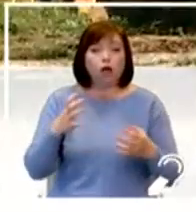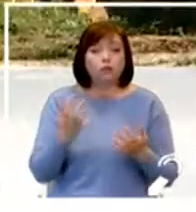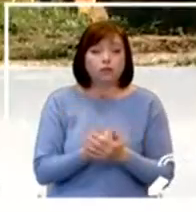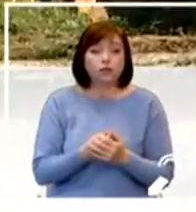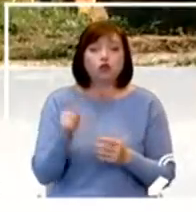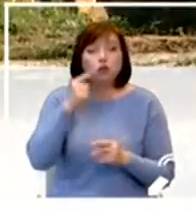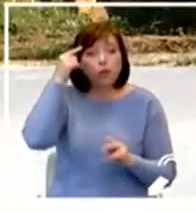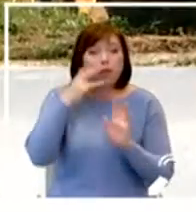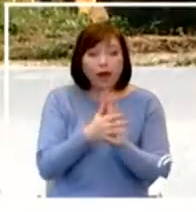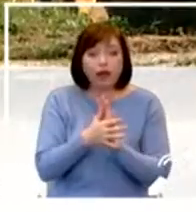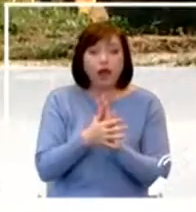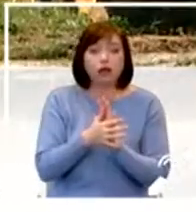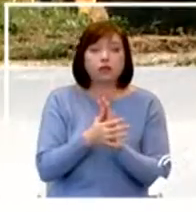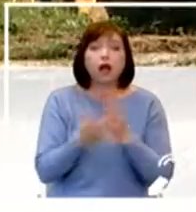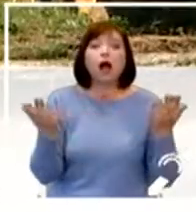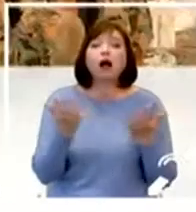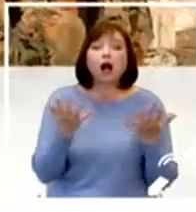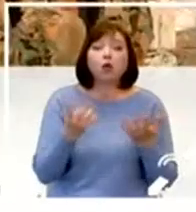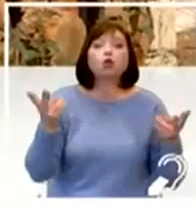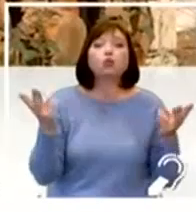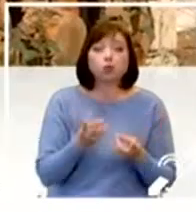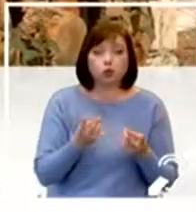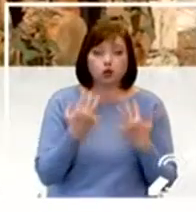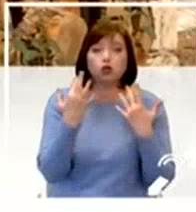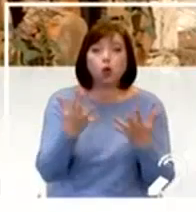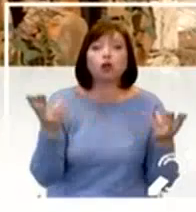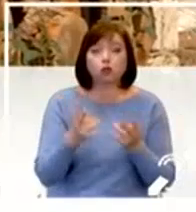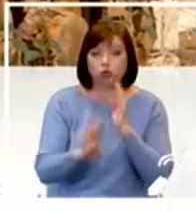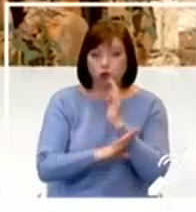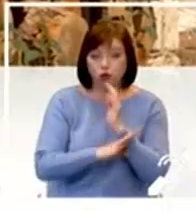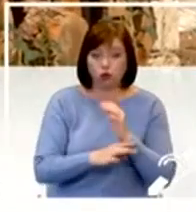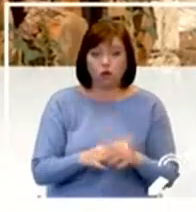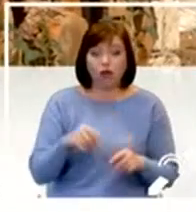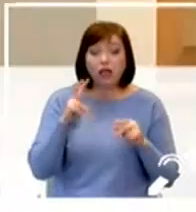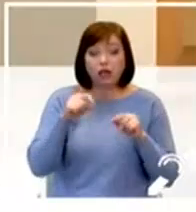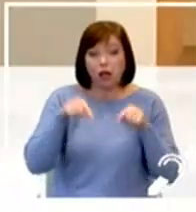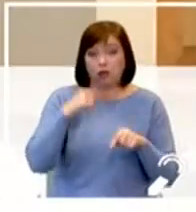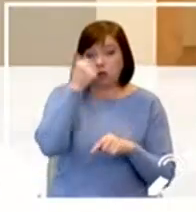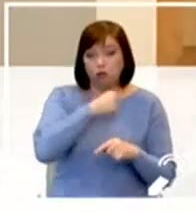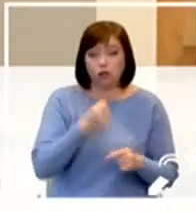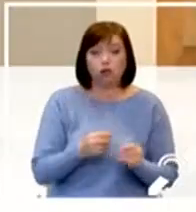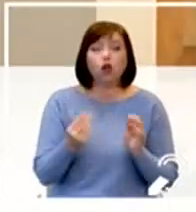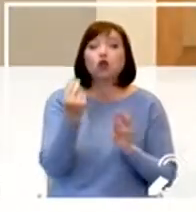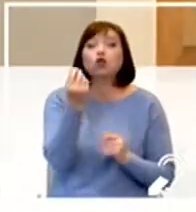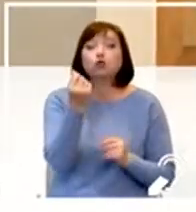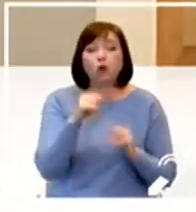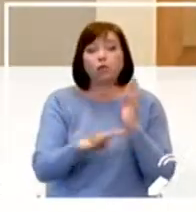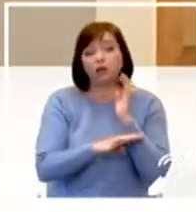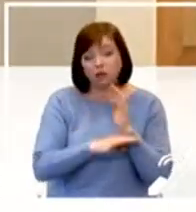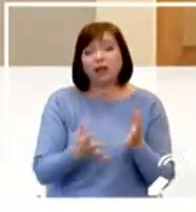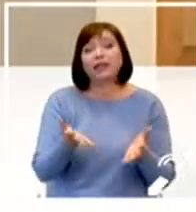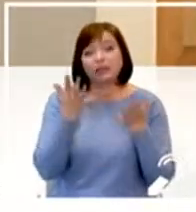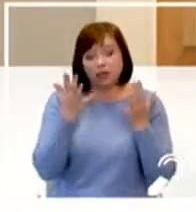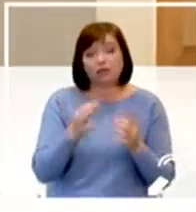pentru a înțelege care sunt volumele necesare pentru anul acesta. Prețul la lemn evident că